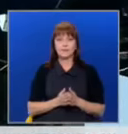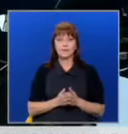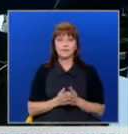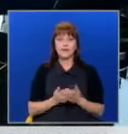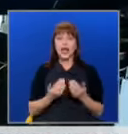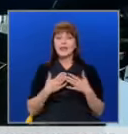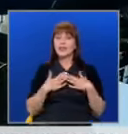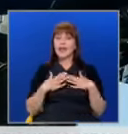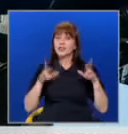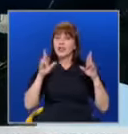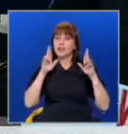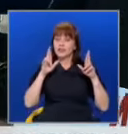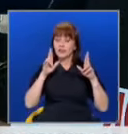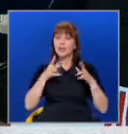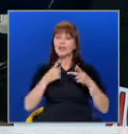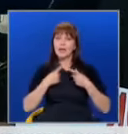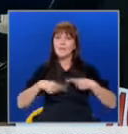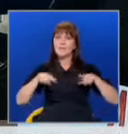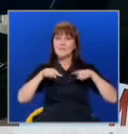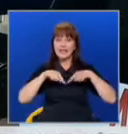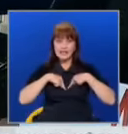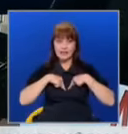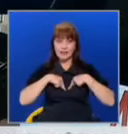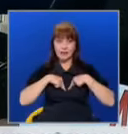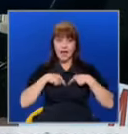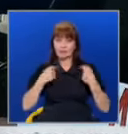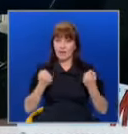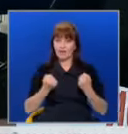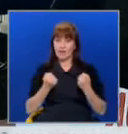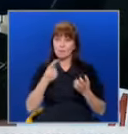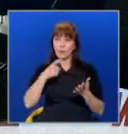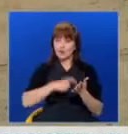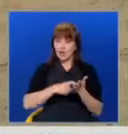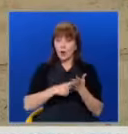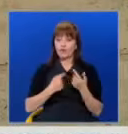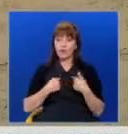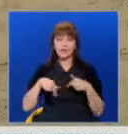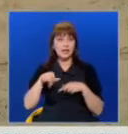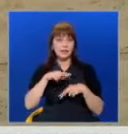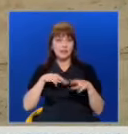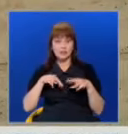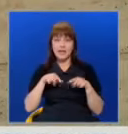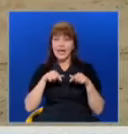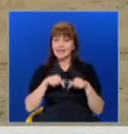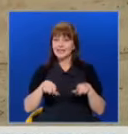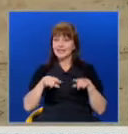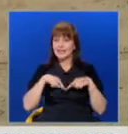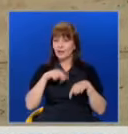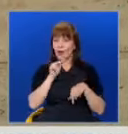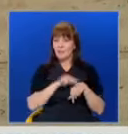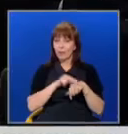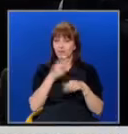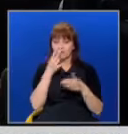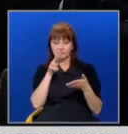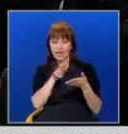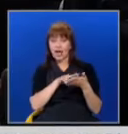Нашите надежди е за ефективна присъда, която по закон ние си я търсиме. Днес апелативният съд в Пловдив отново